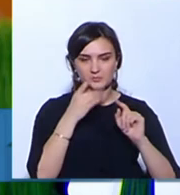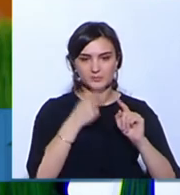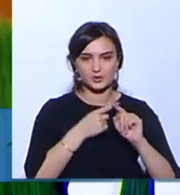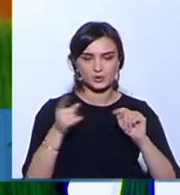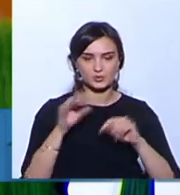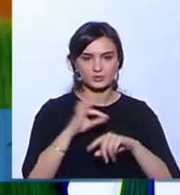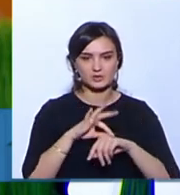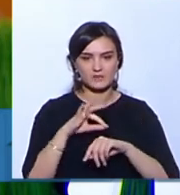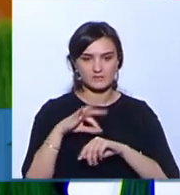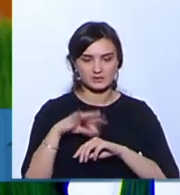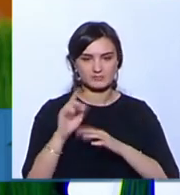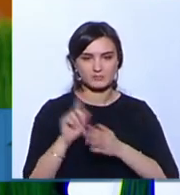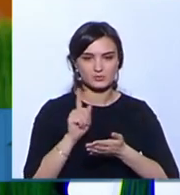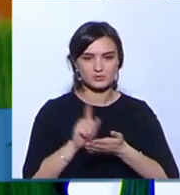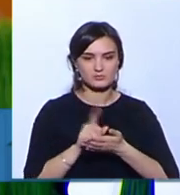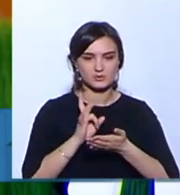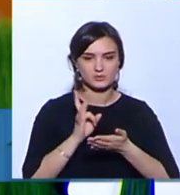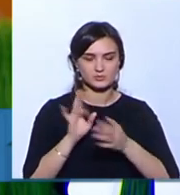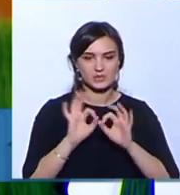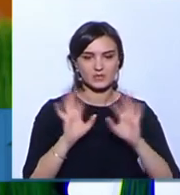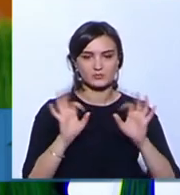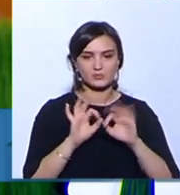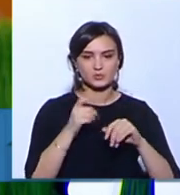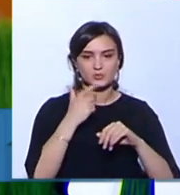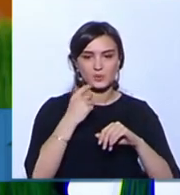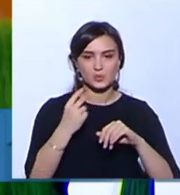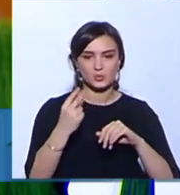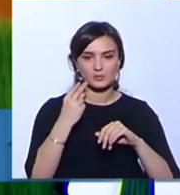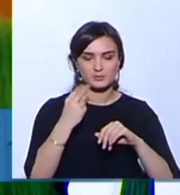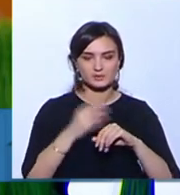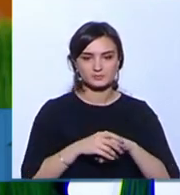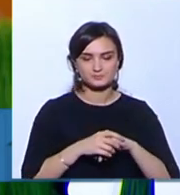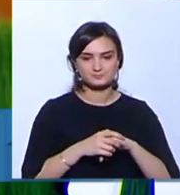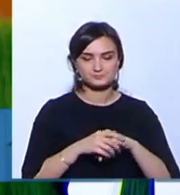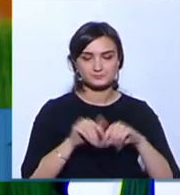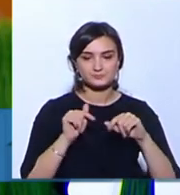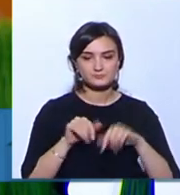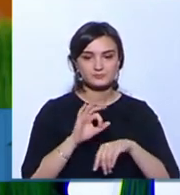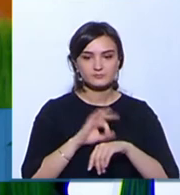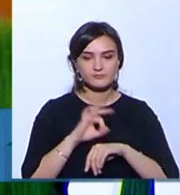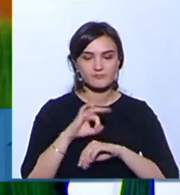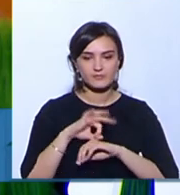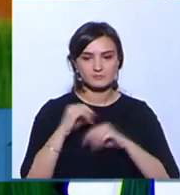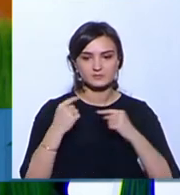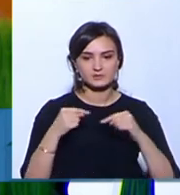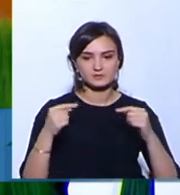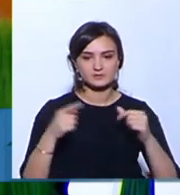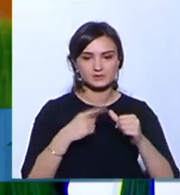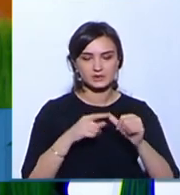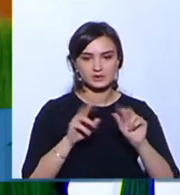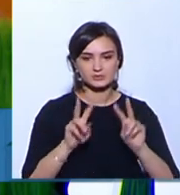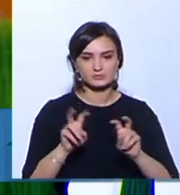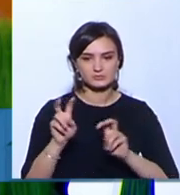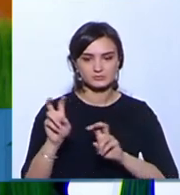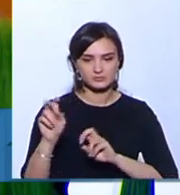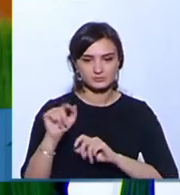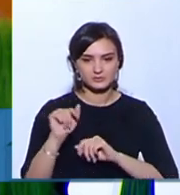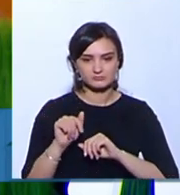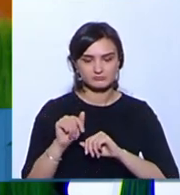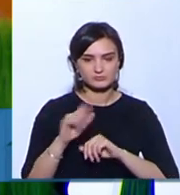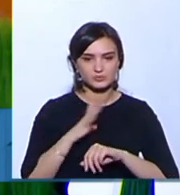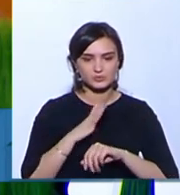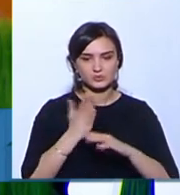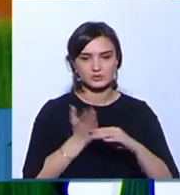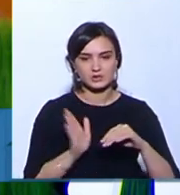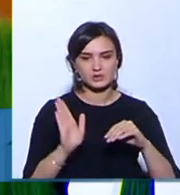პერიოდული დაავადება, აუცილებლად უნდა განუმარტოთ მაყურებელს. ამ დაავადება სხვადასხვა სახელწოდებით ხდებოდნენ. იყო